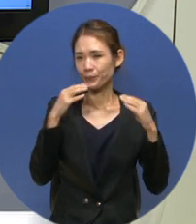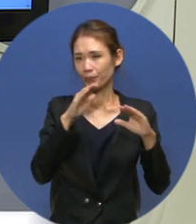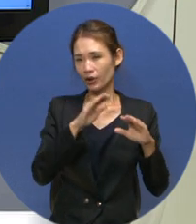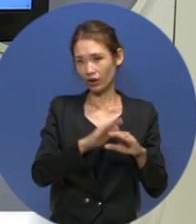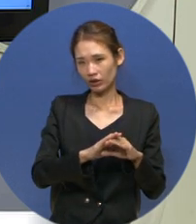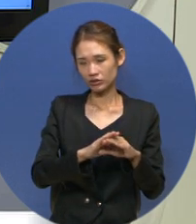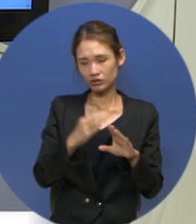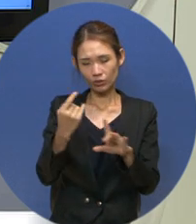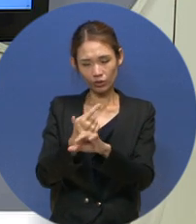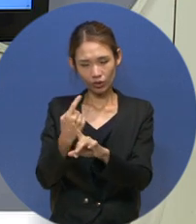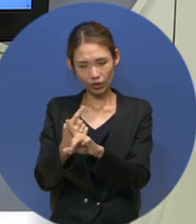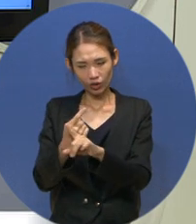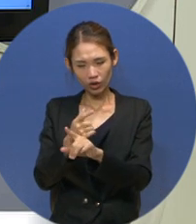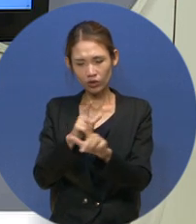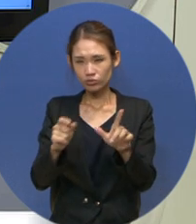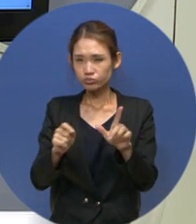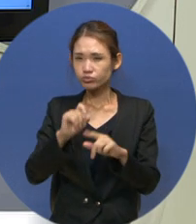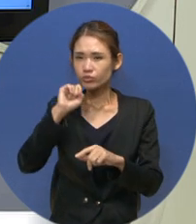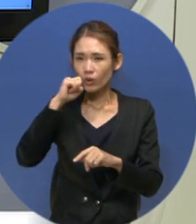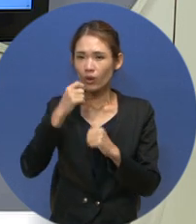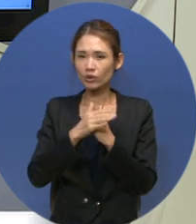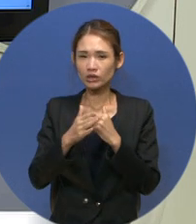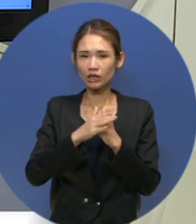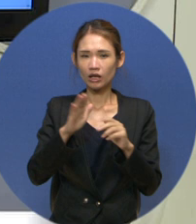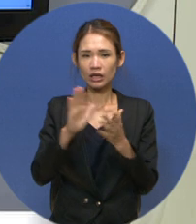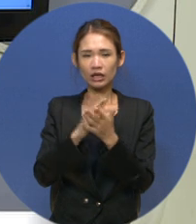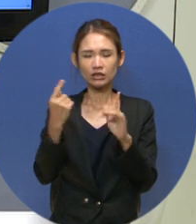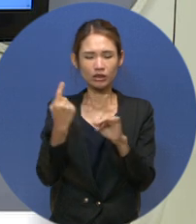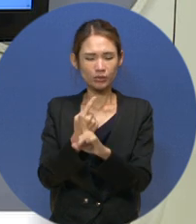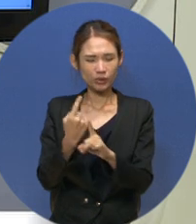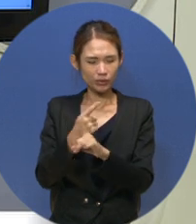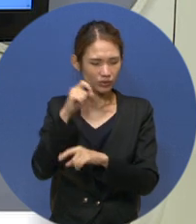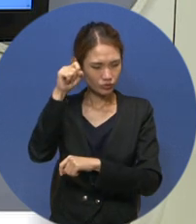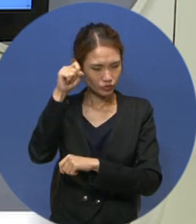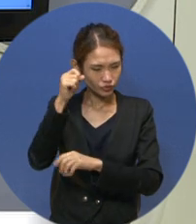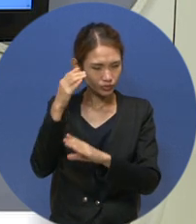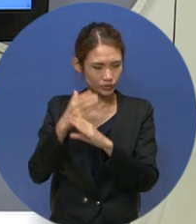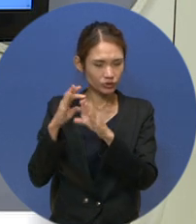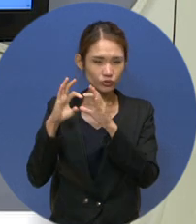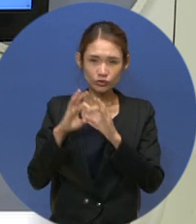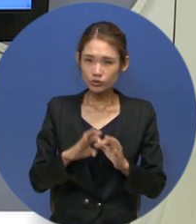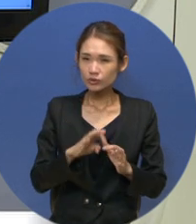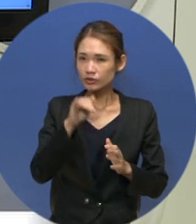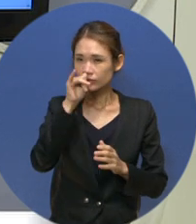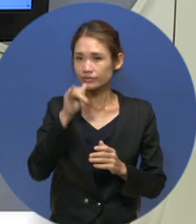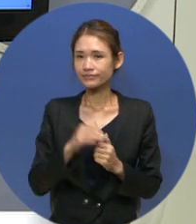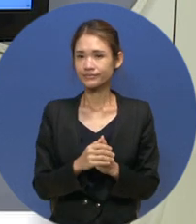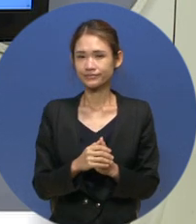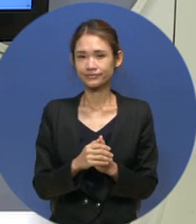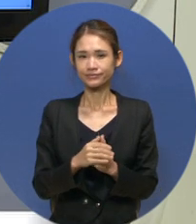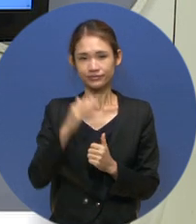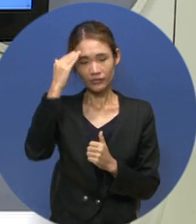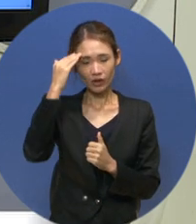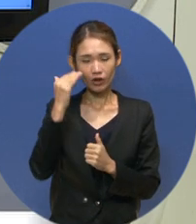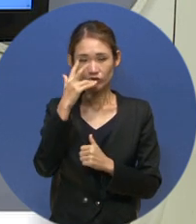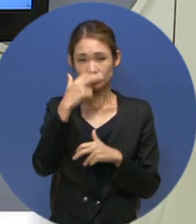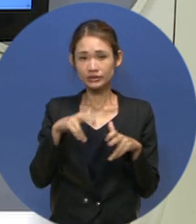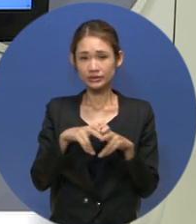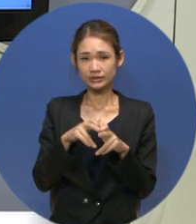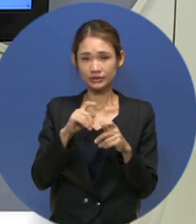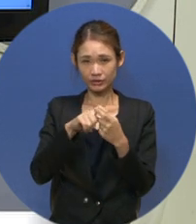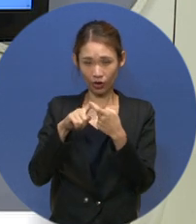부족한 것으로 나타나 개선책 마련을 촉구하는 목소리가 이어지고 있습니다 한국시각장애인연합회